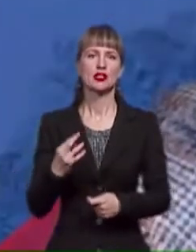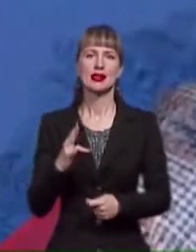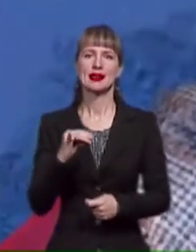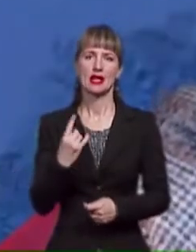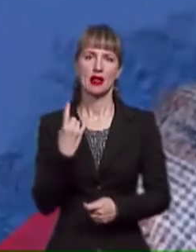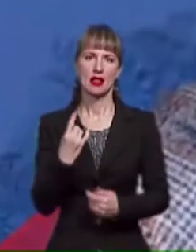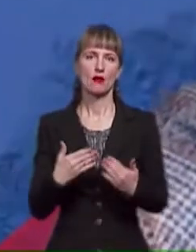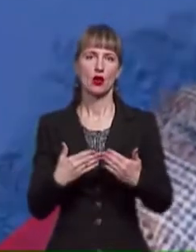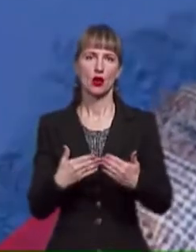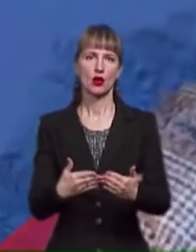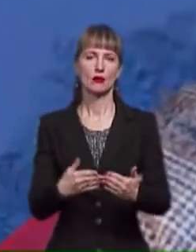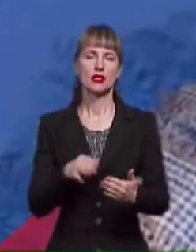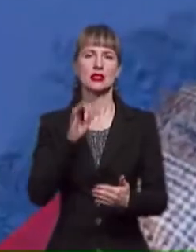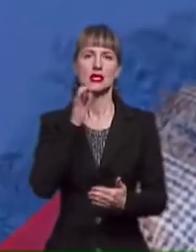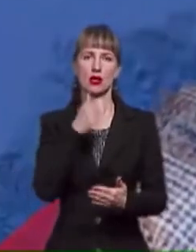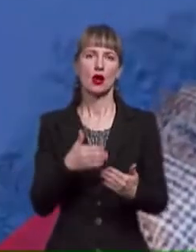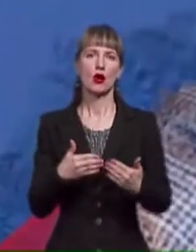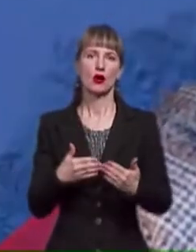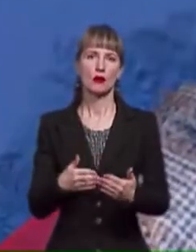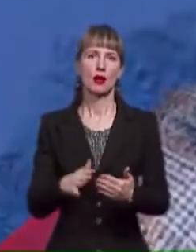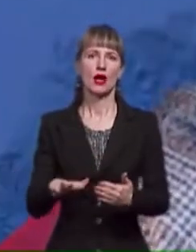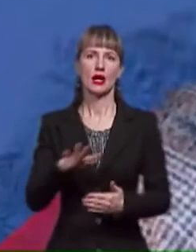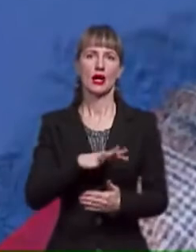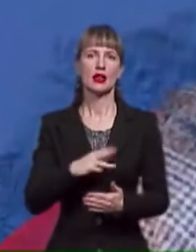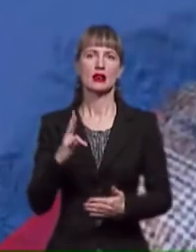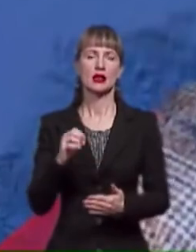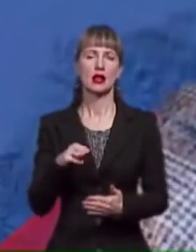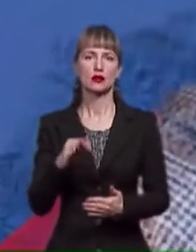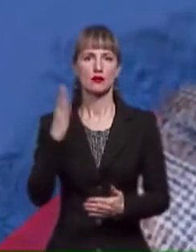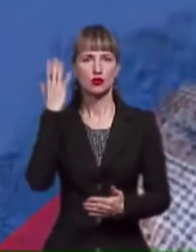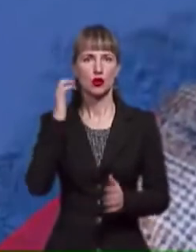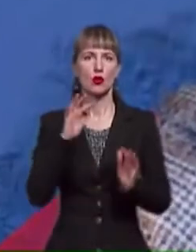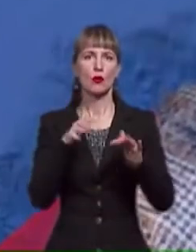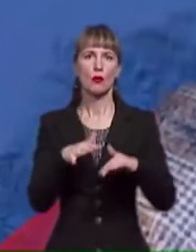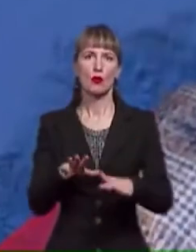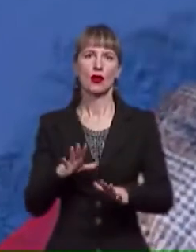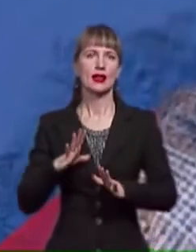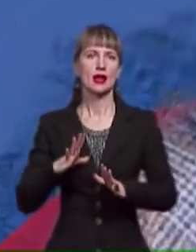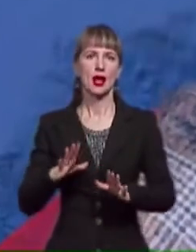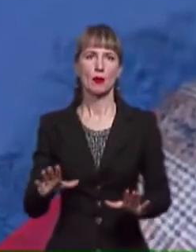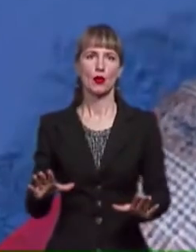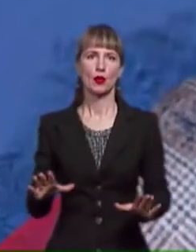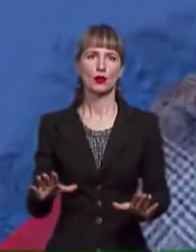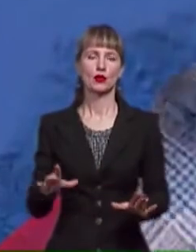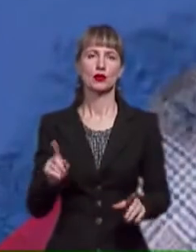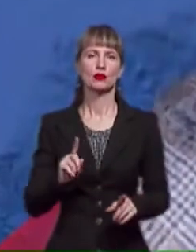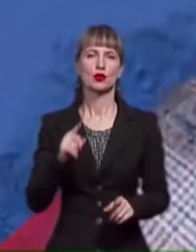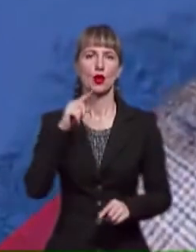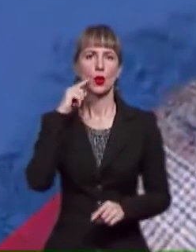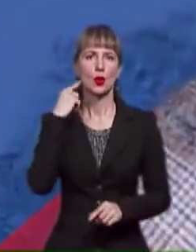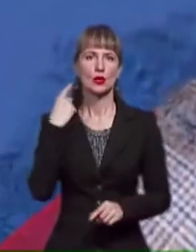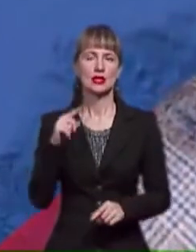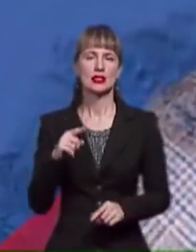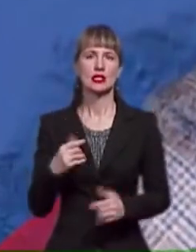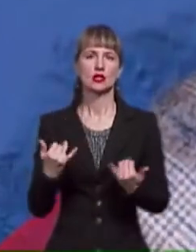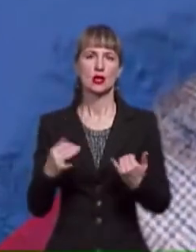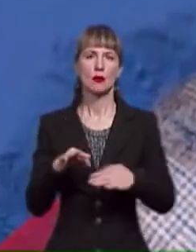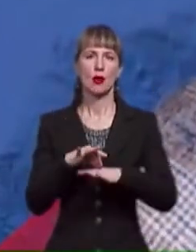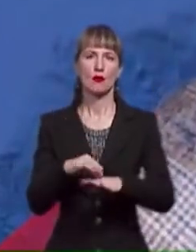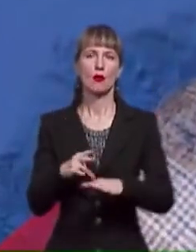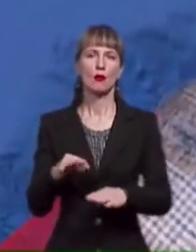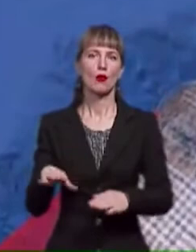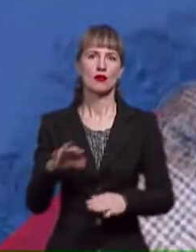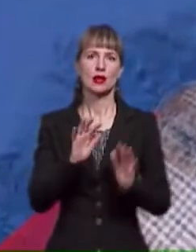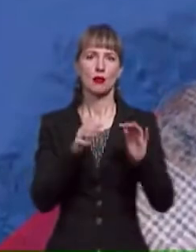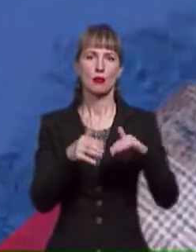корабля, серйозного корабля країн НАТО в Чорному морі не було. Тому що Росія проводить зараз по всіх